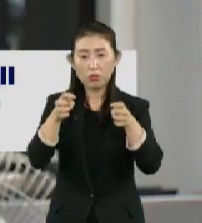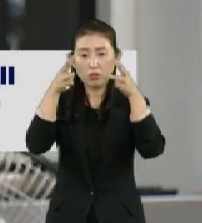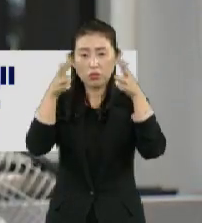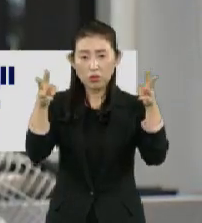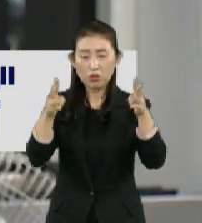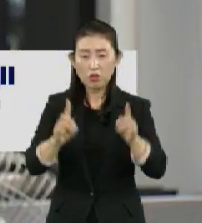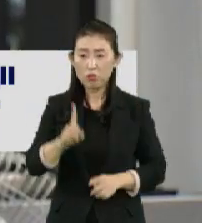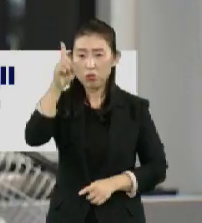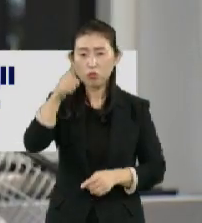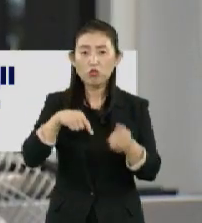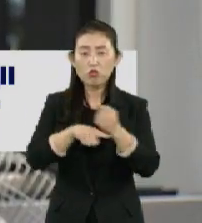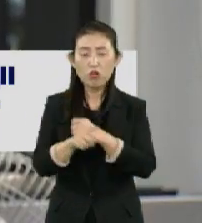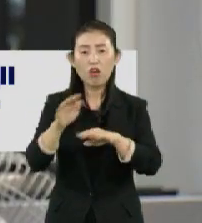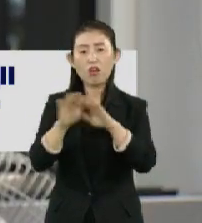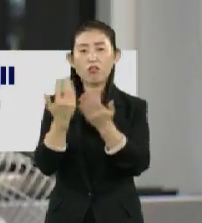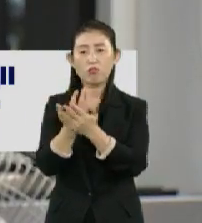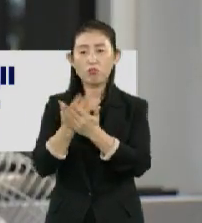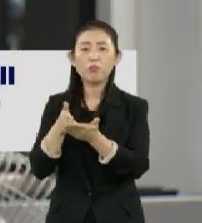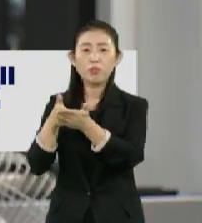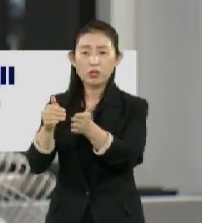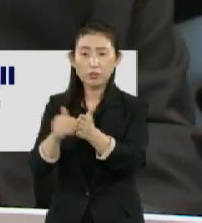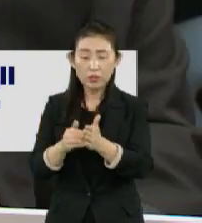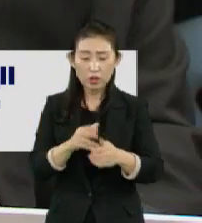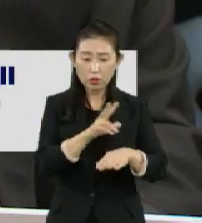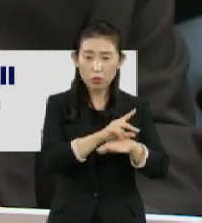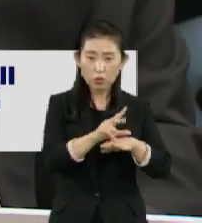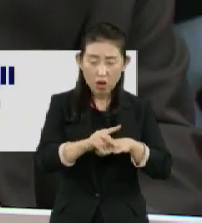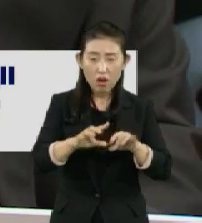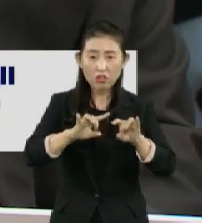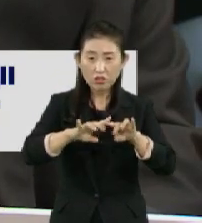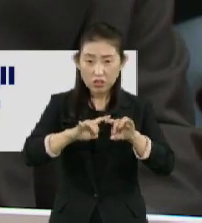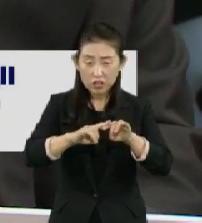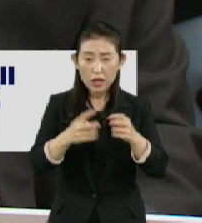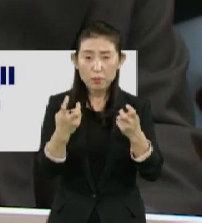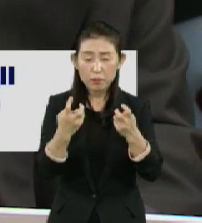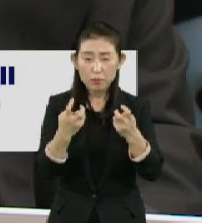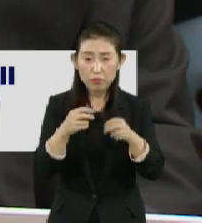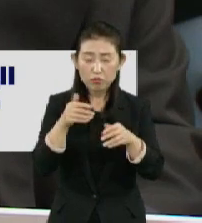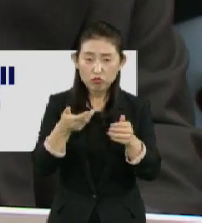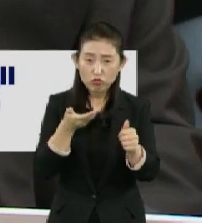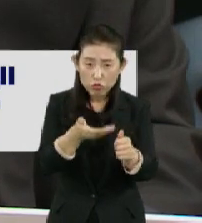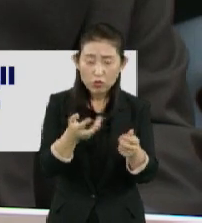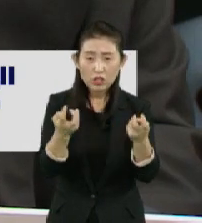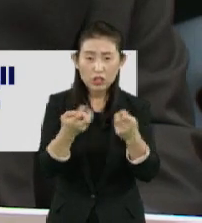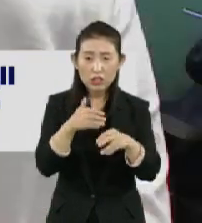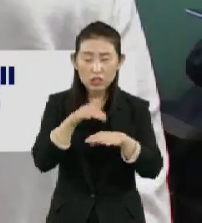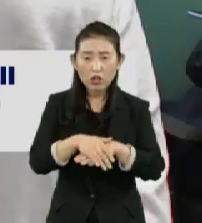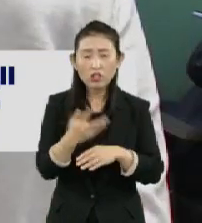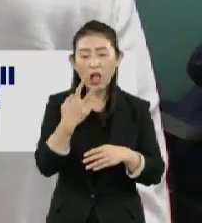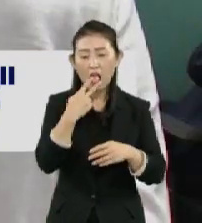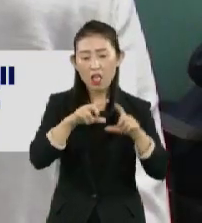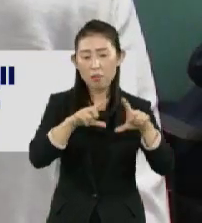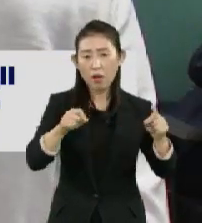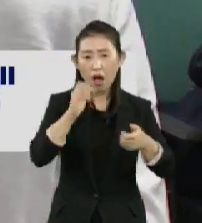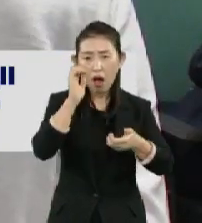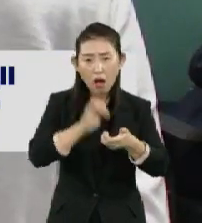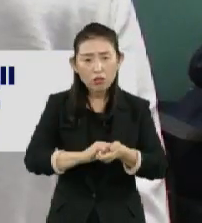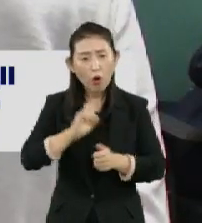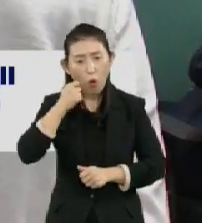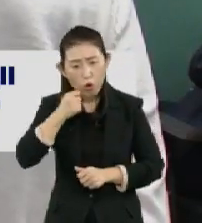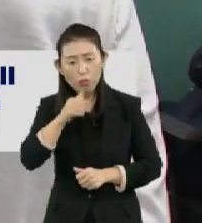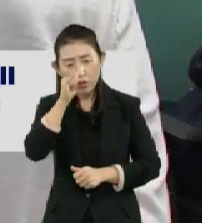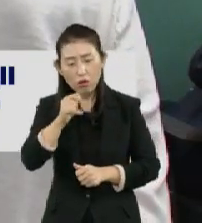이유를 해명하라고 주장했습니다. 또 트램 전기 공급 방식에 대해서는 초기부터 배터리 방식의 한계를